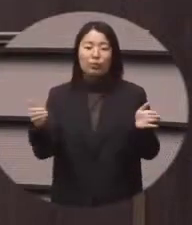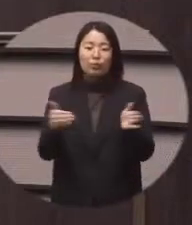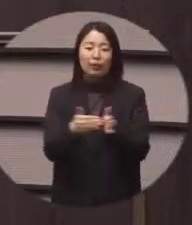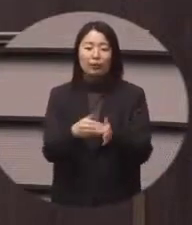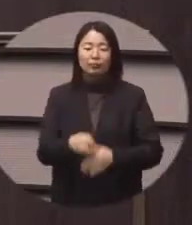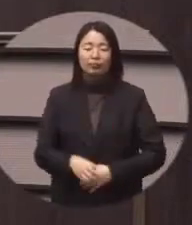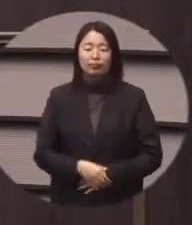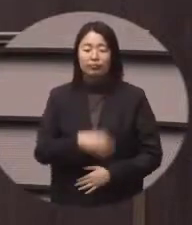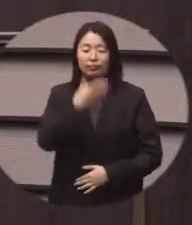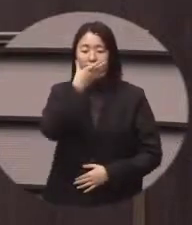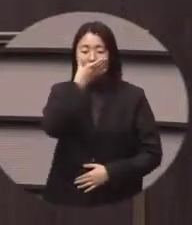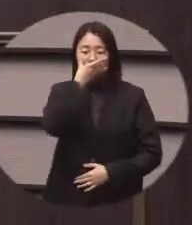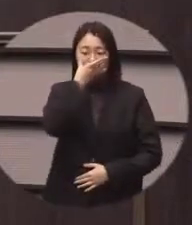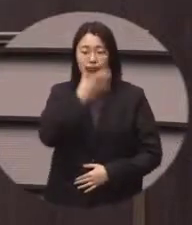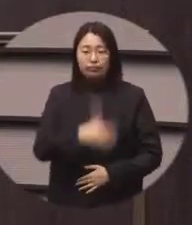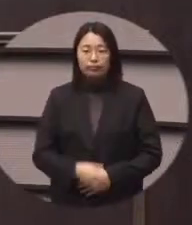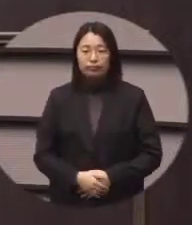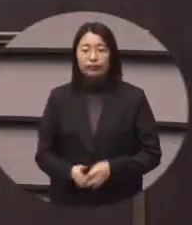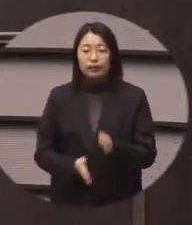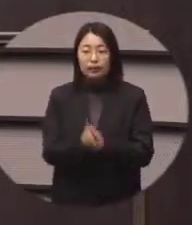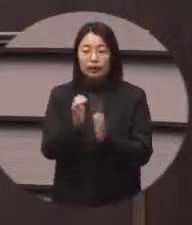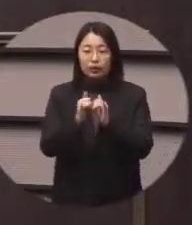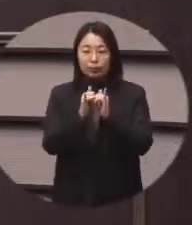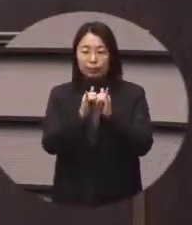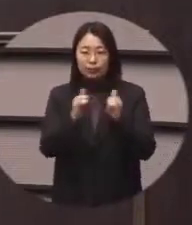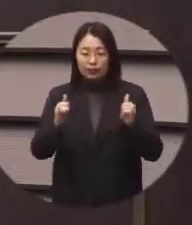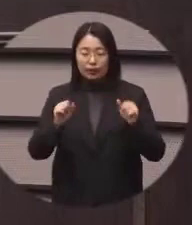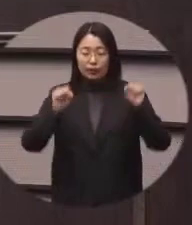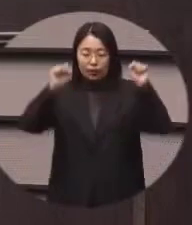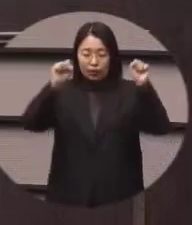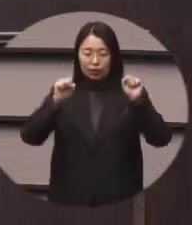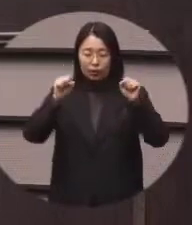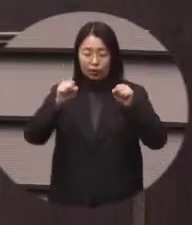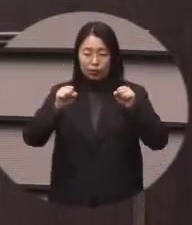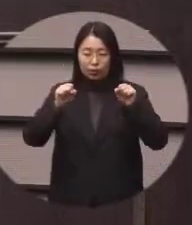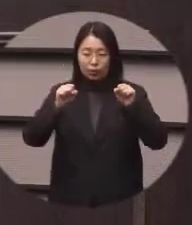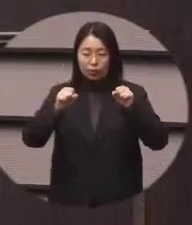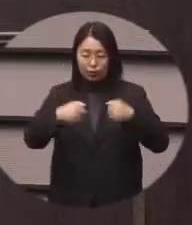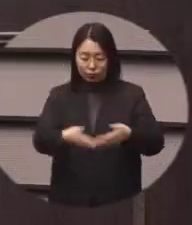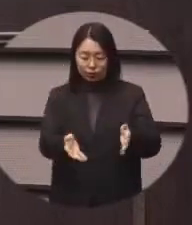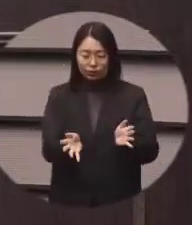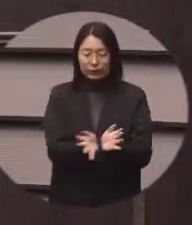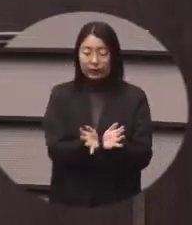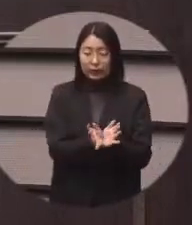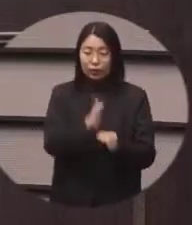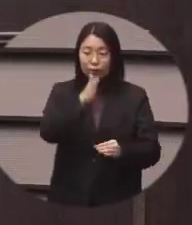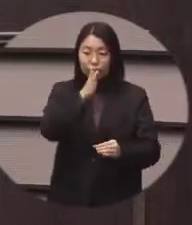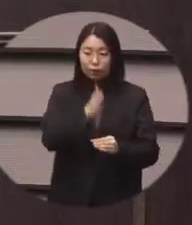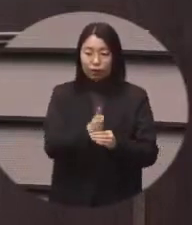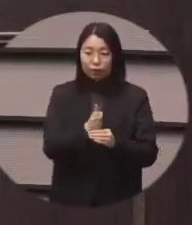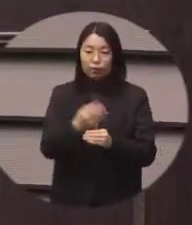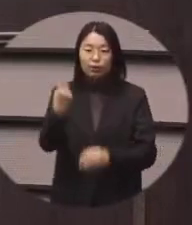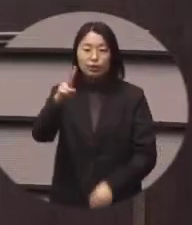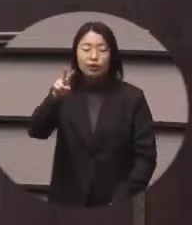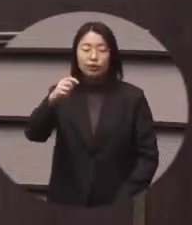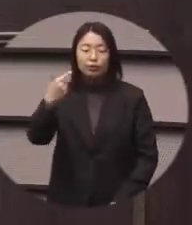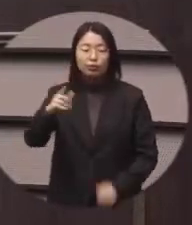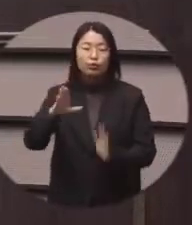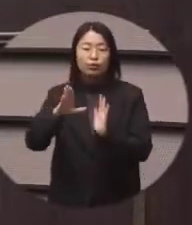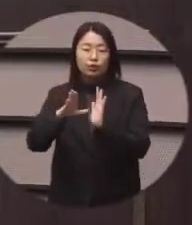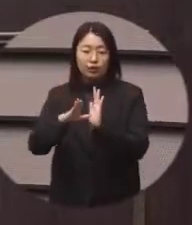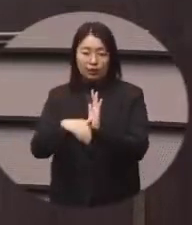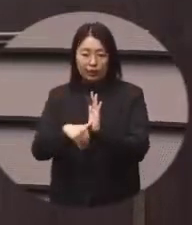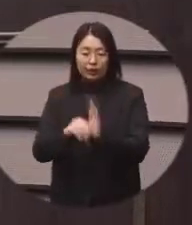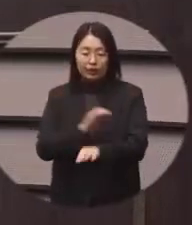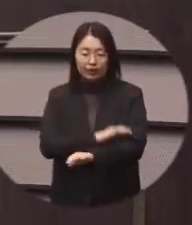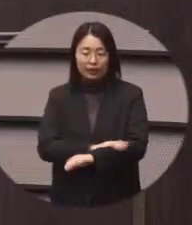시민유치추진단을 중심으로 도민체전 유치열기를 고조시켜 나가고 내년 4월 광주시가 주인공이 될 수 있도록